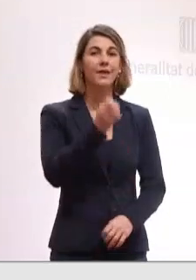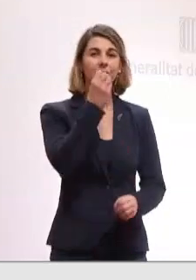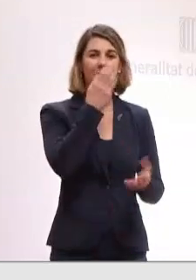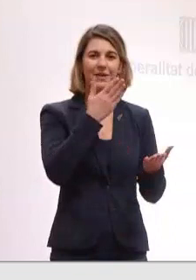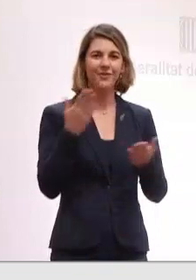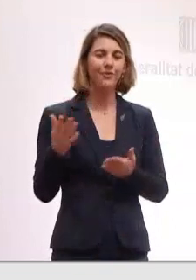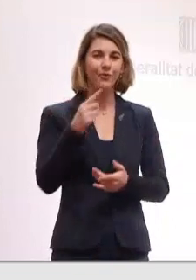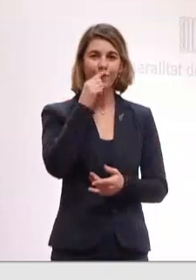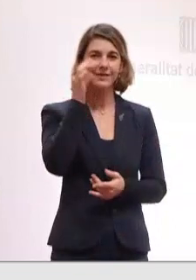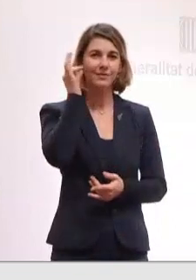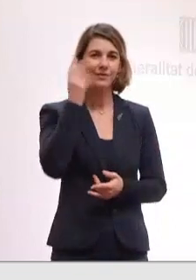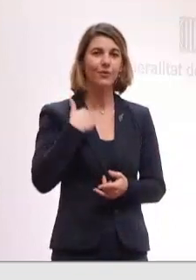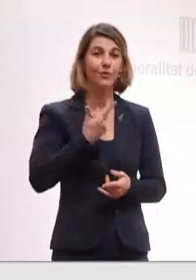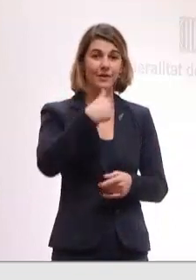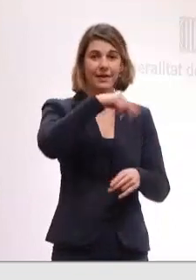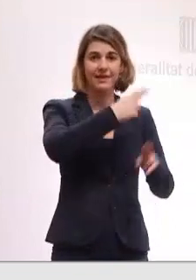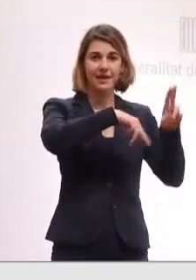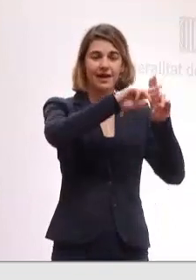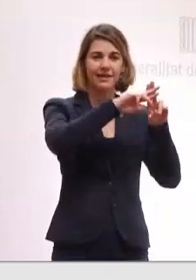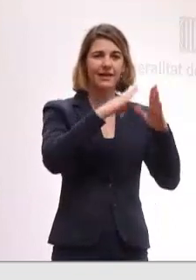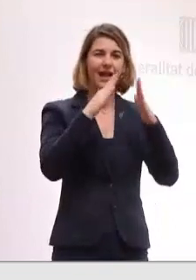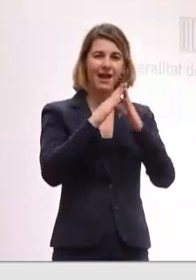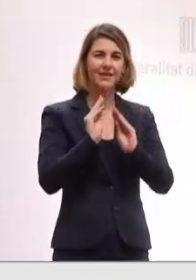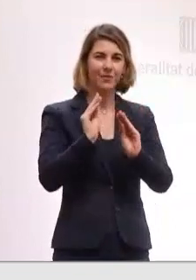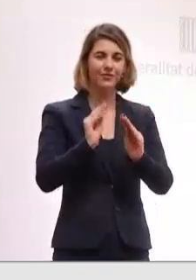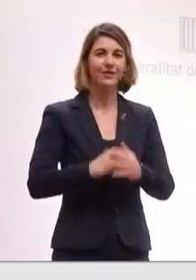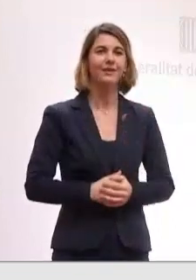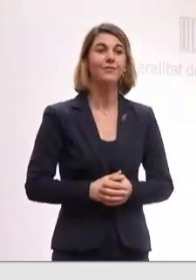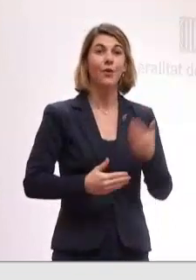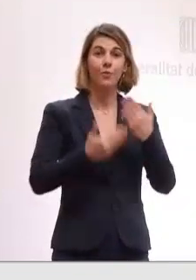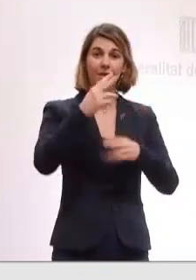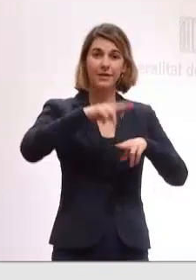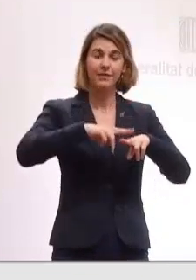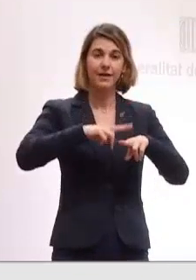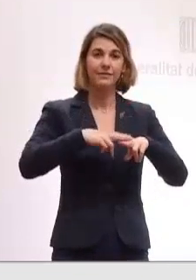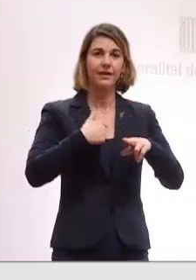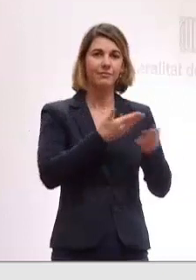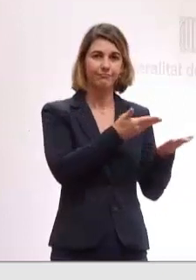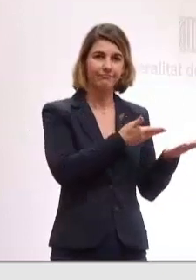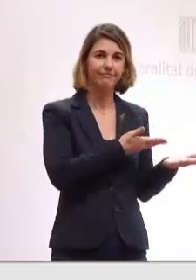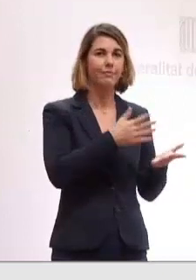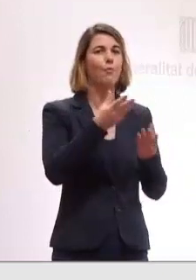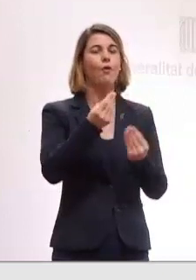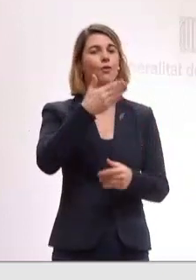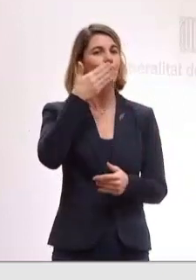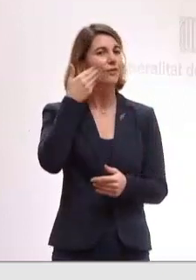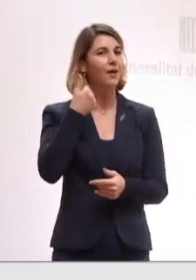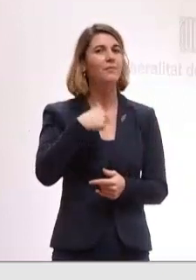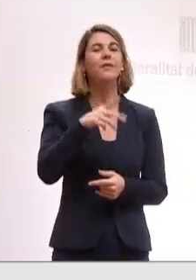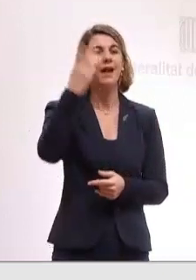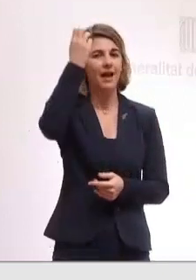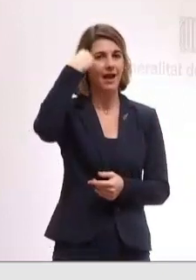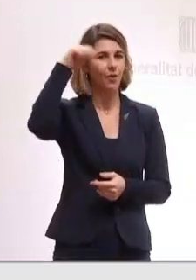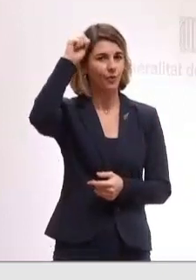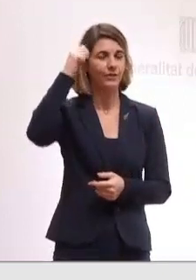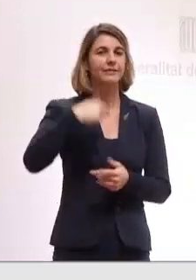Benvingudes i benvinguts al Palau de la Generalitat, casa vostra. Comencem l'acte amb la presència del molt honorable senyor Pere Aragonès i